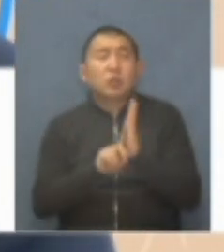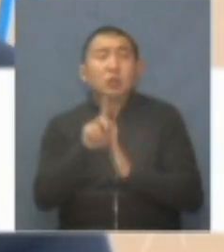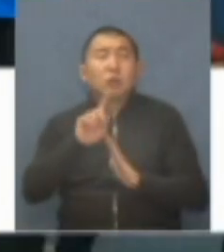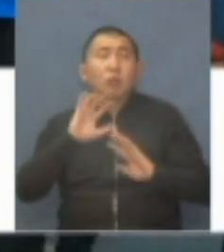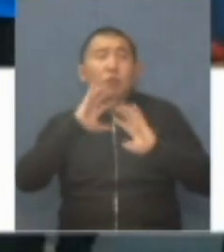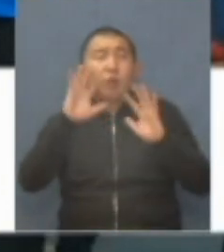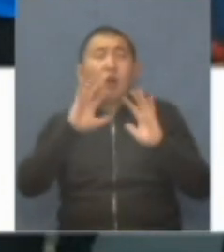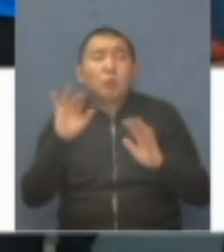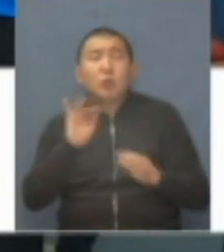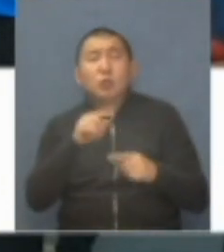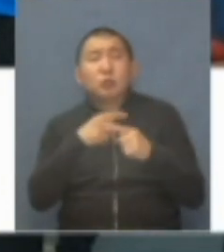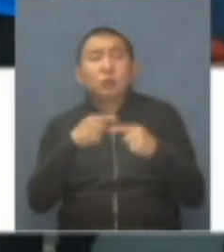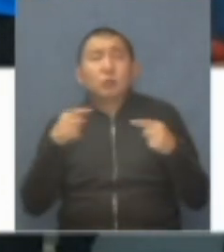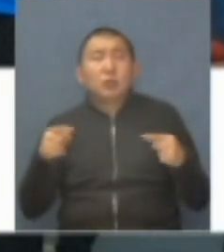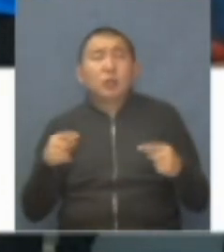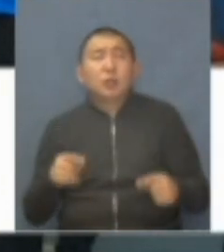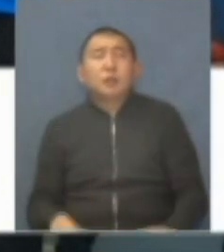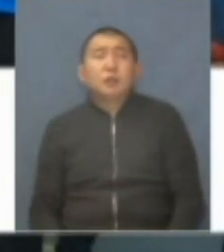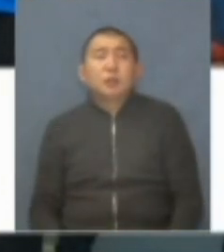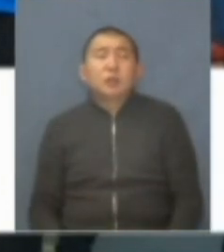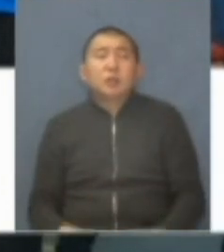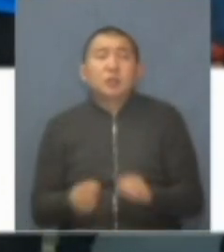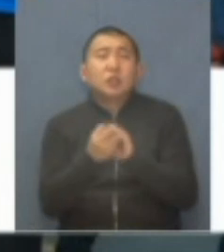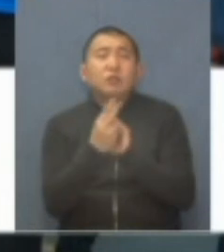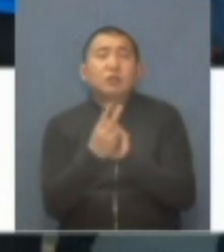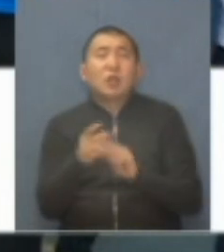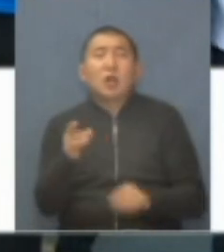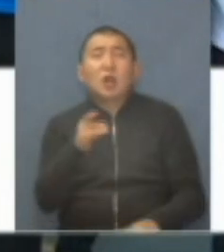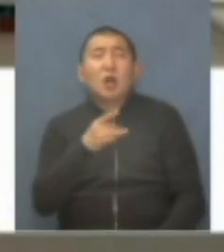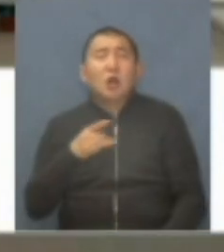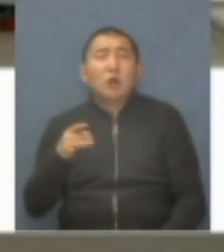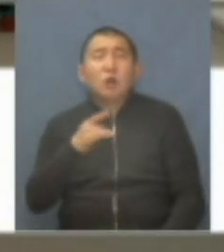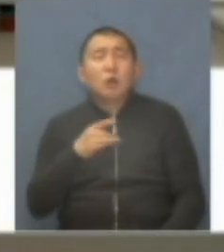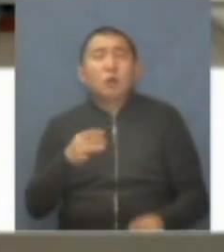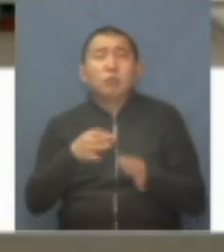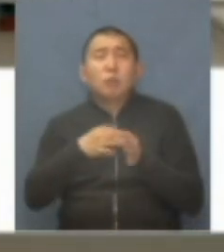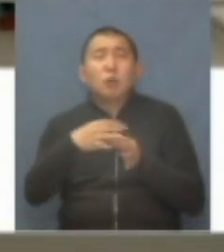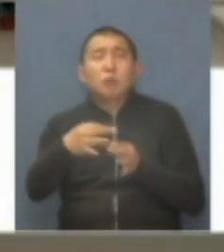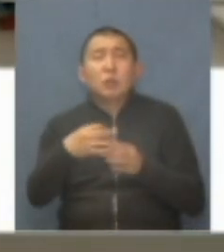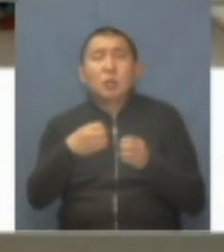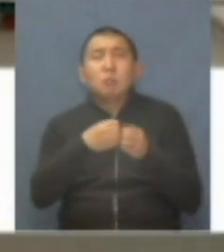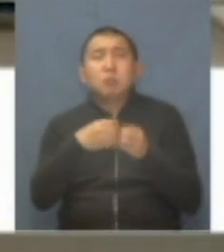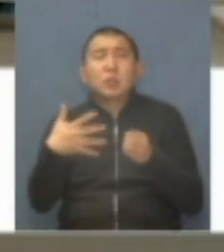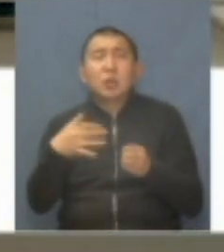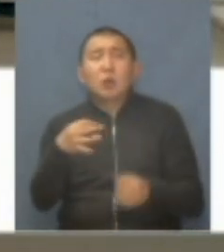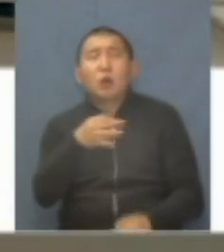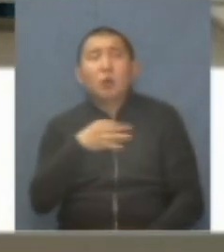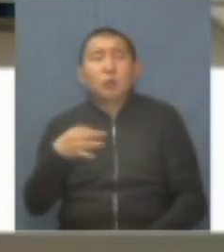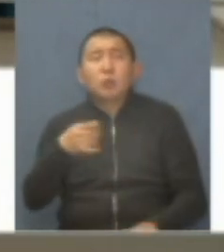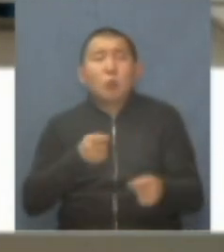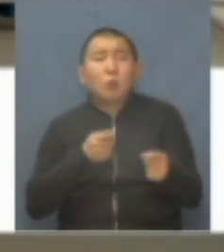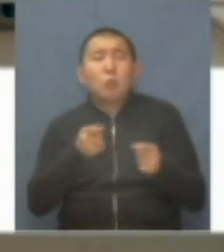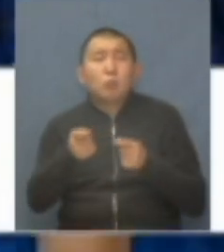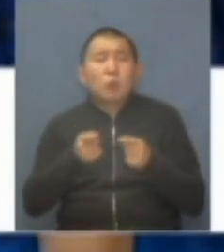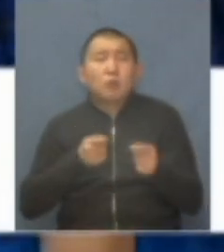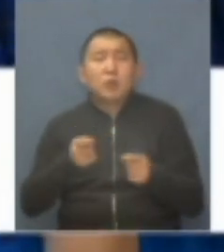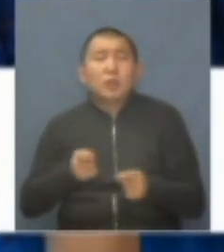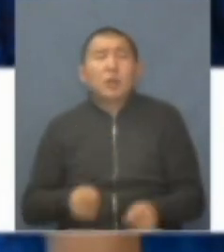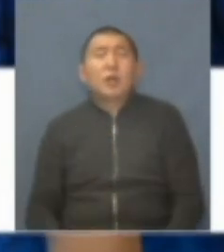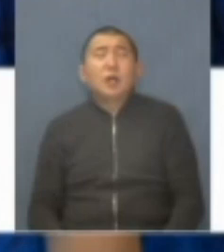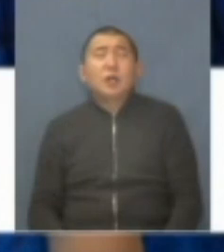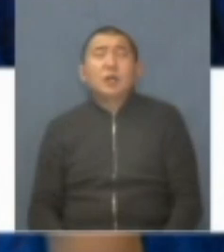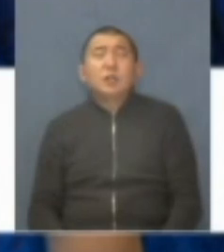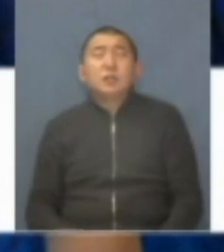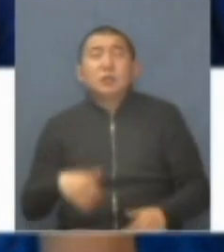виды спорта. На спартакиаду прибыли участники из 12 районов области, а также сотрудники 15 областных управлений и территориальных